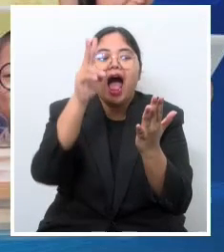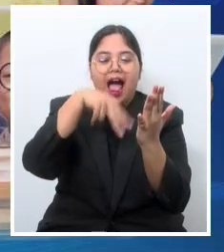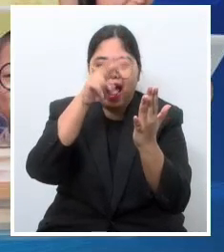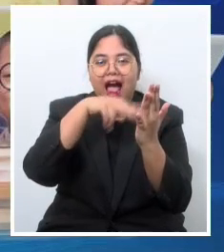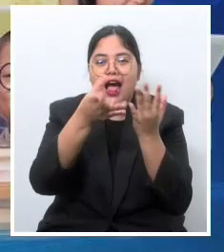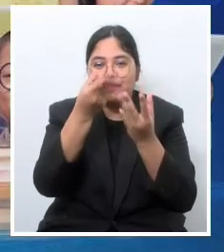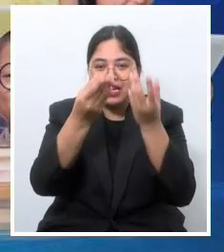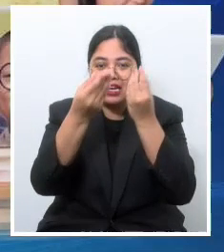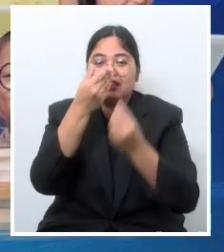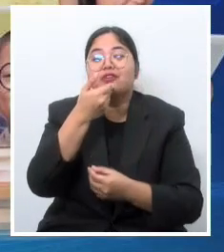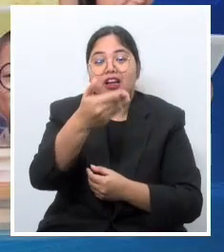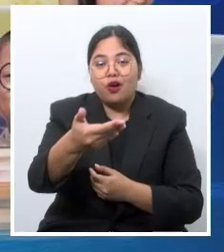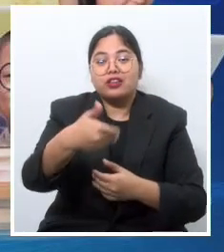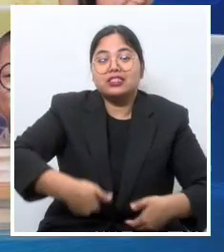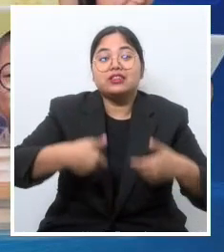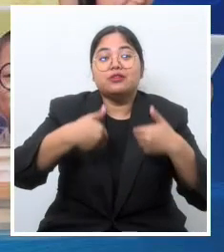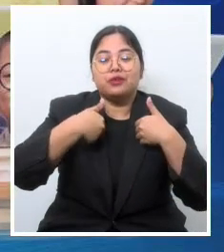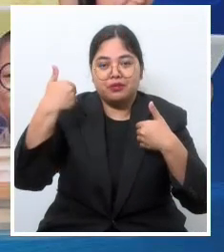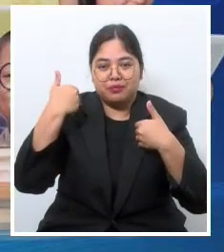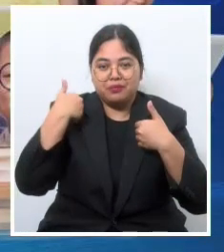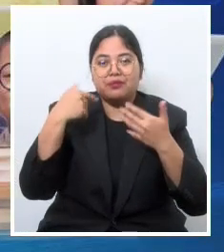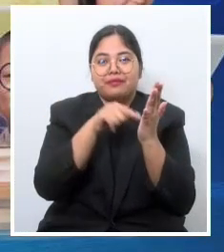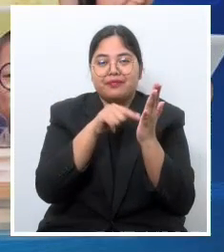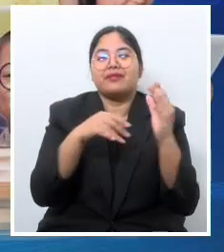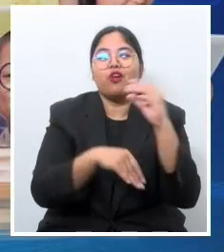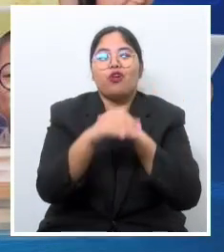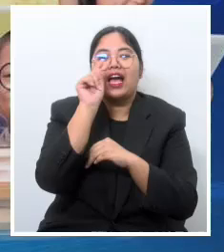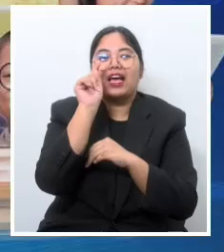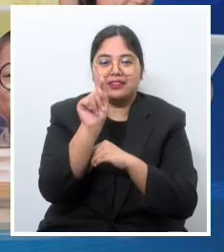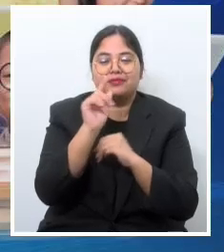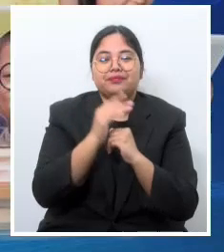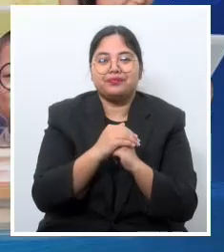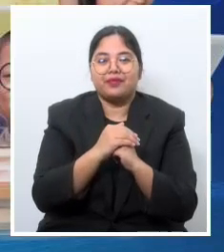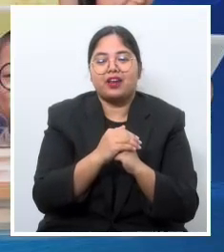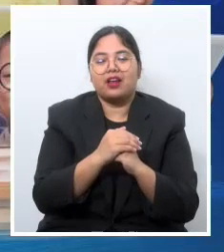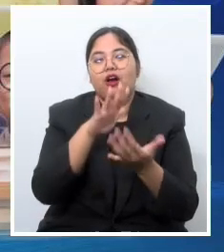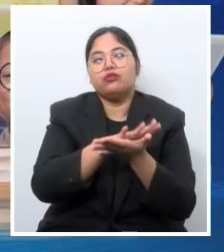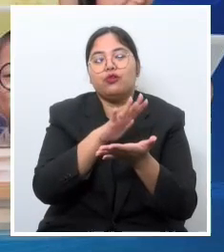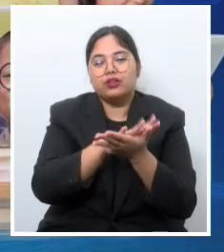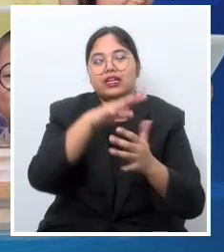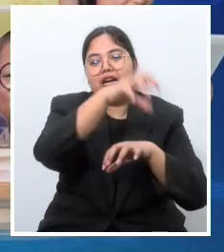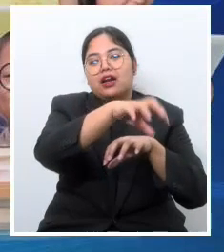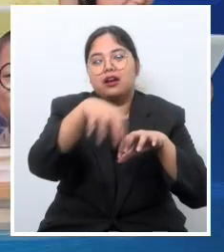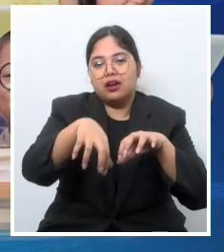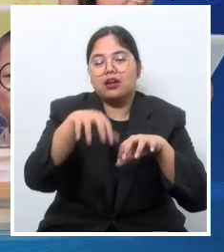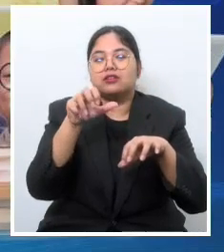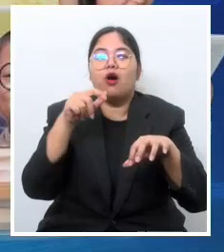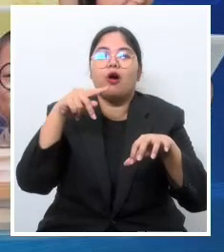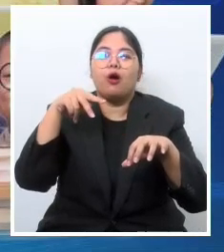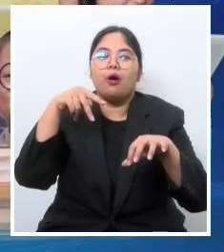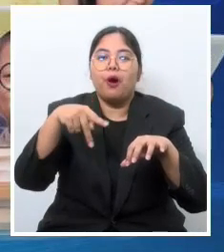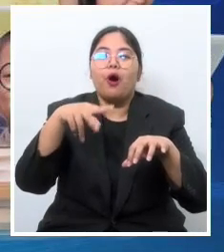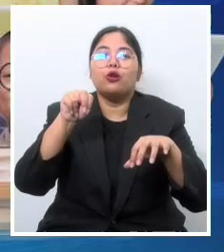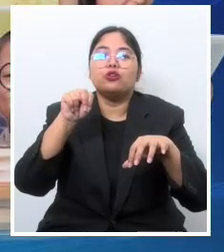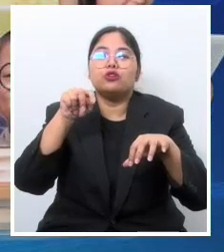รู้ตลอดชีวิตค่ะ Reading for lifelong Learningนะคะของโรงเรียนในสังกัดสำนักงานคณะกรรมการการศึกษาขั้นพื้นฐาน